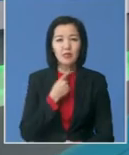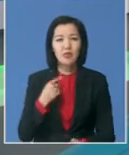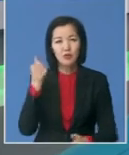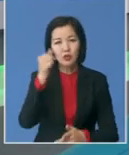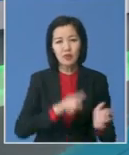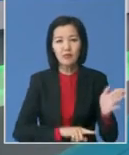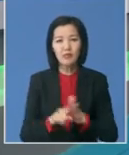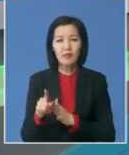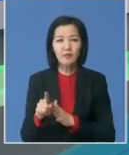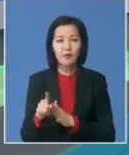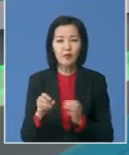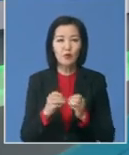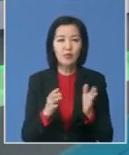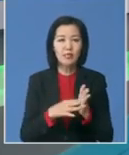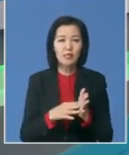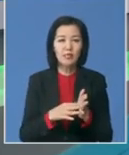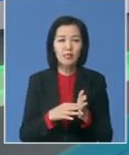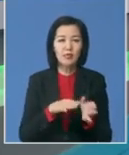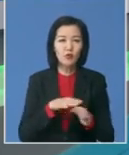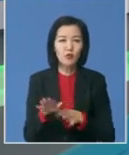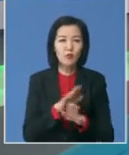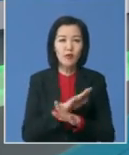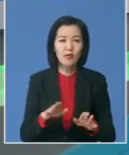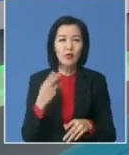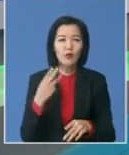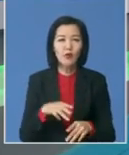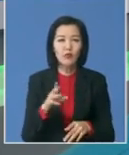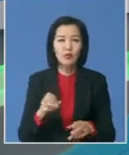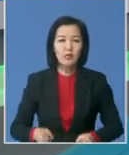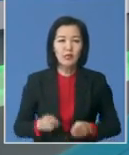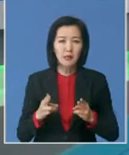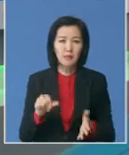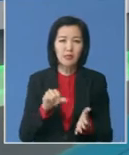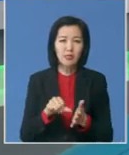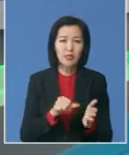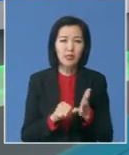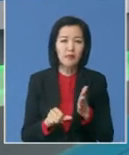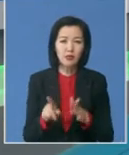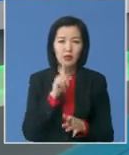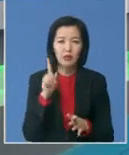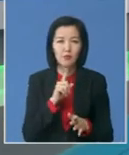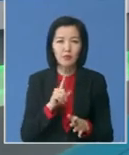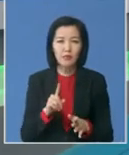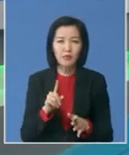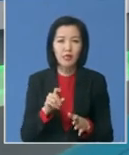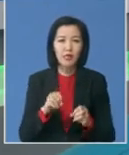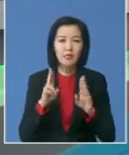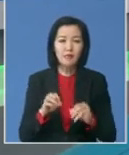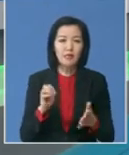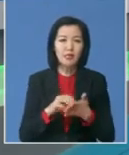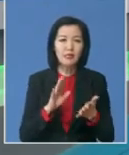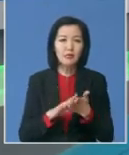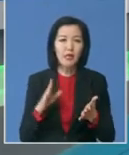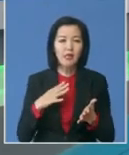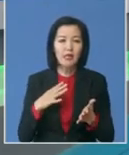Талдықорғанда жыл басынан бері кәмелетке толмағандар қолымен 30-дан аса қылмыс жасалған. Ал 60-қа жуық жасөспірім арнайы есепке алынған.